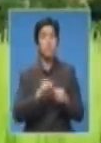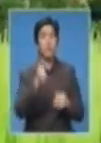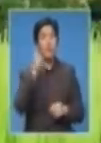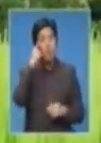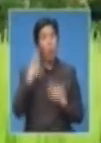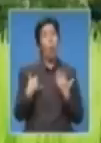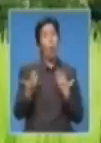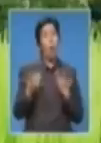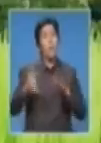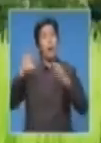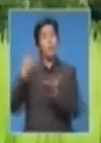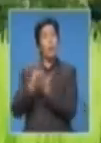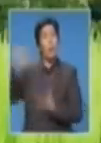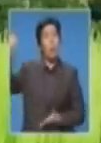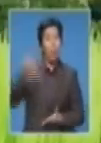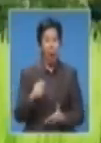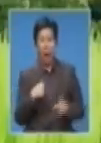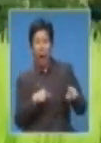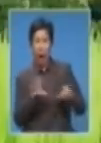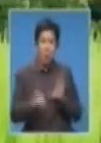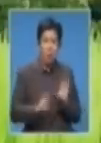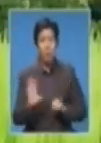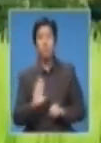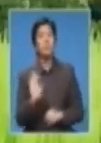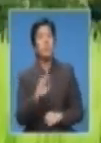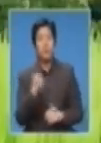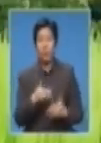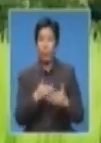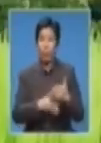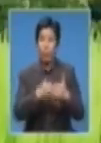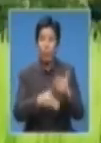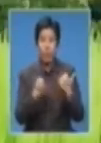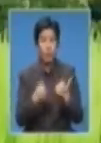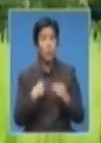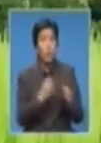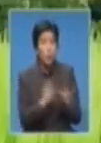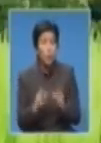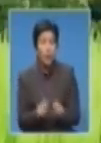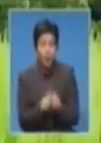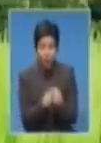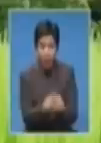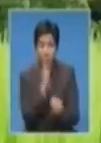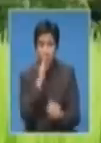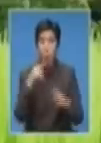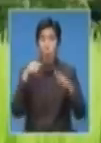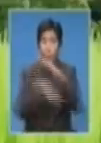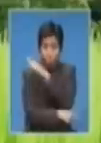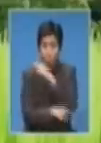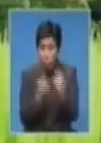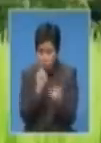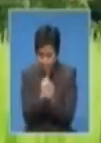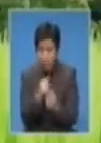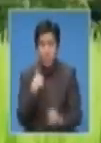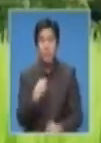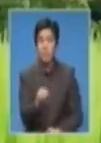ไปอย่างนี้แล้วจะทุจริตอย่างนี้ไม่เอาแบบนี้ถ้าอย่างนี้ไปไม่ได้ก็มาตรการที่ออกไปก็ทำไปแล้วถ้ามันทุจริตก็ว่ามาถ้ามันท